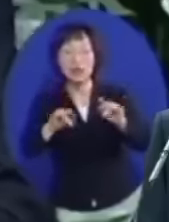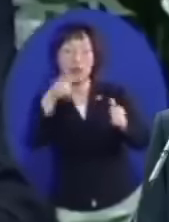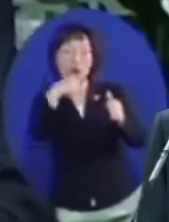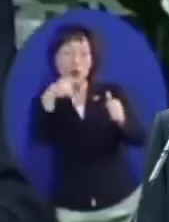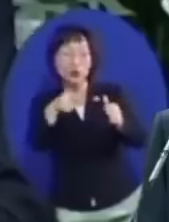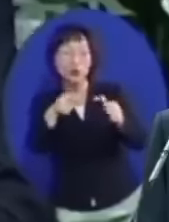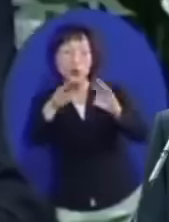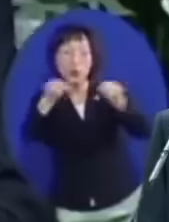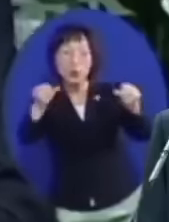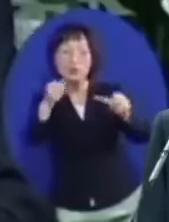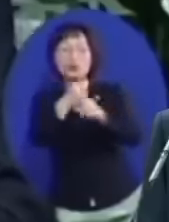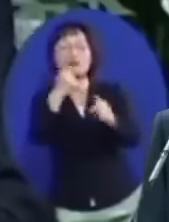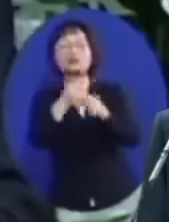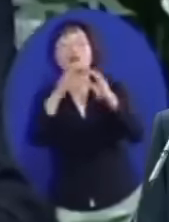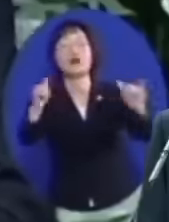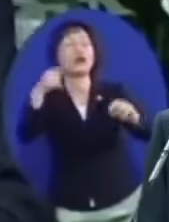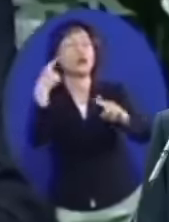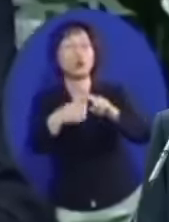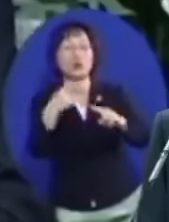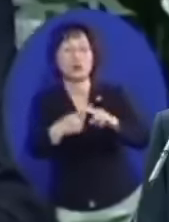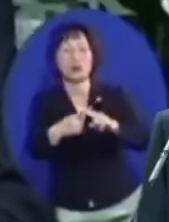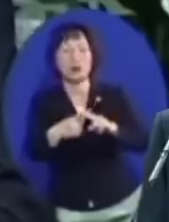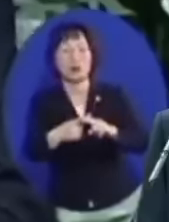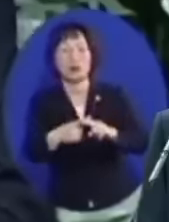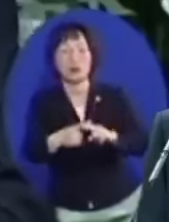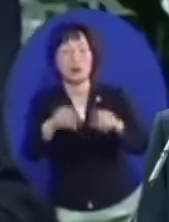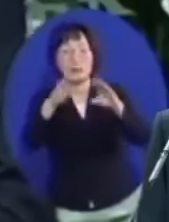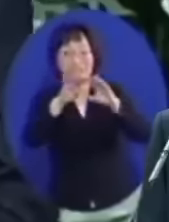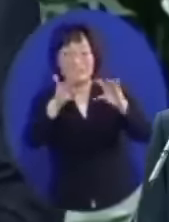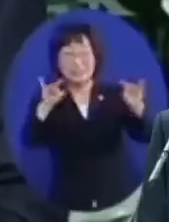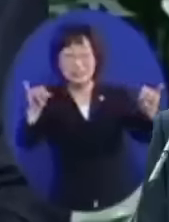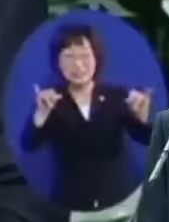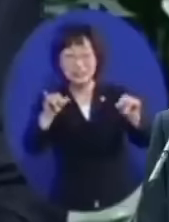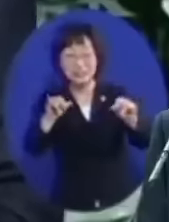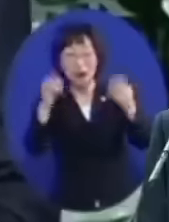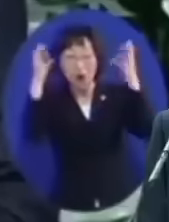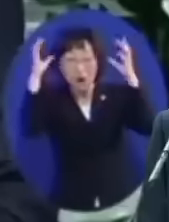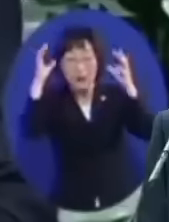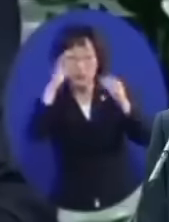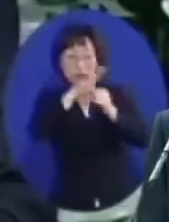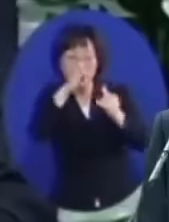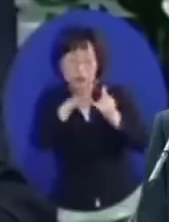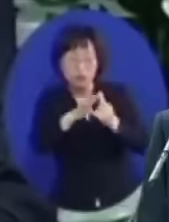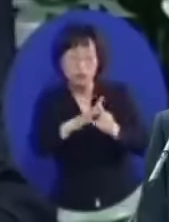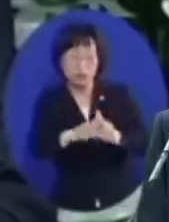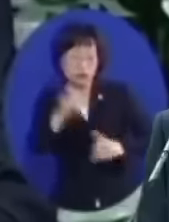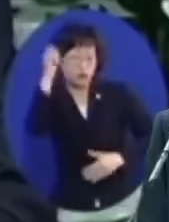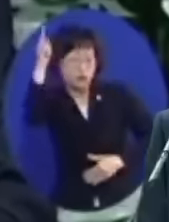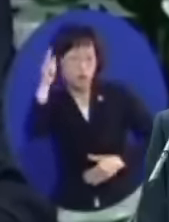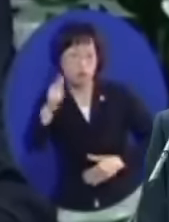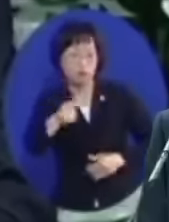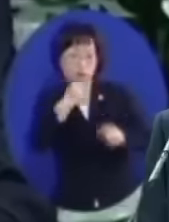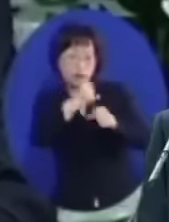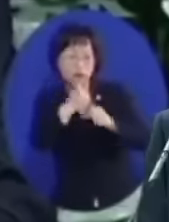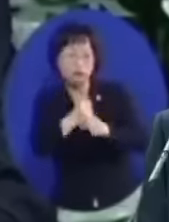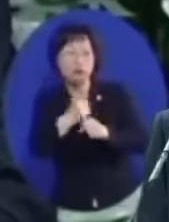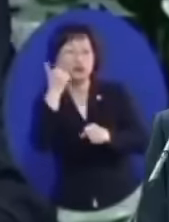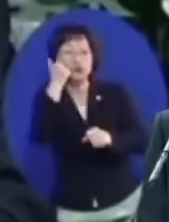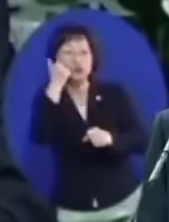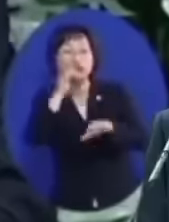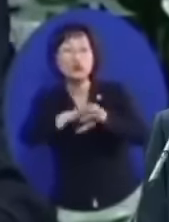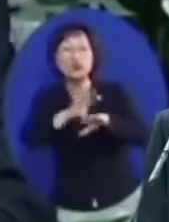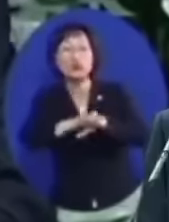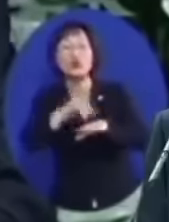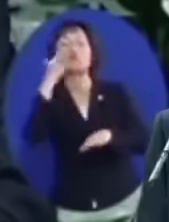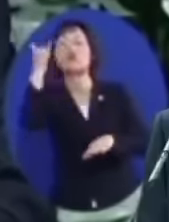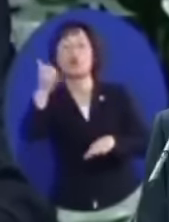것입니다. 진흙인 어린아이를 훌륭한 토기로 만드는 것은 토기장애인